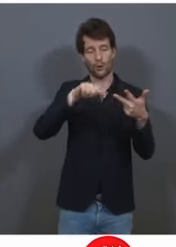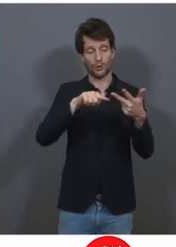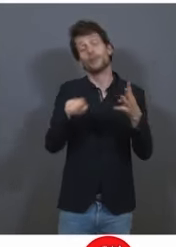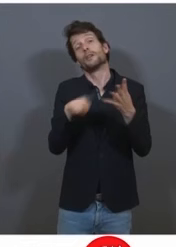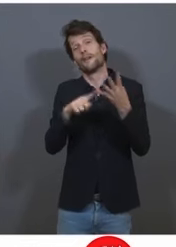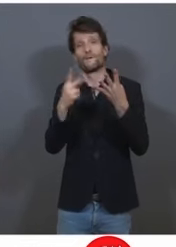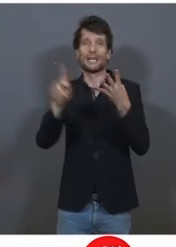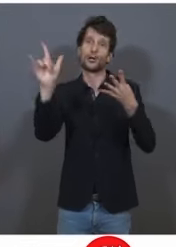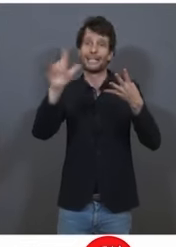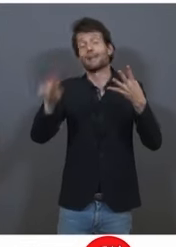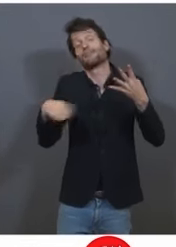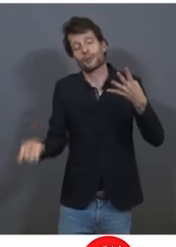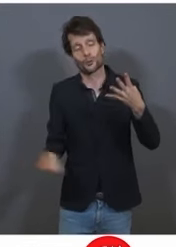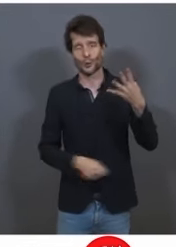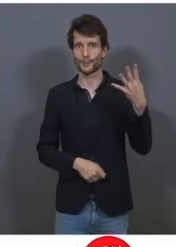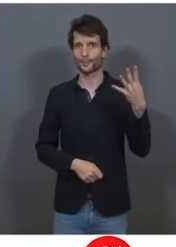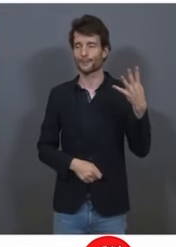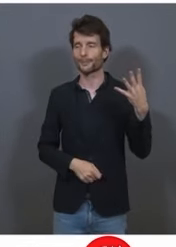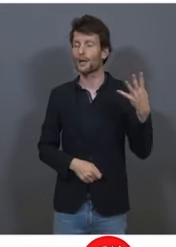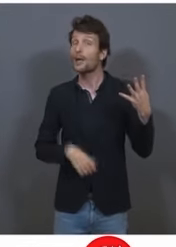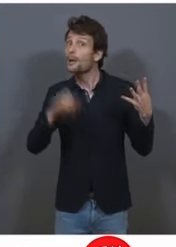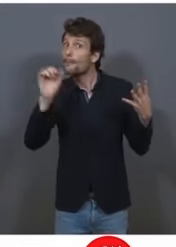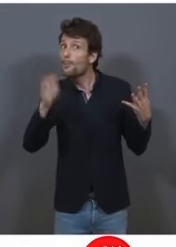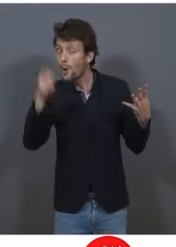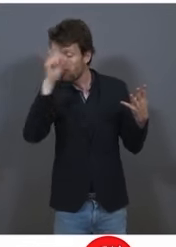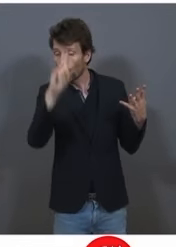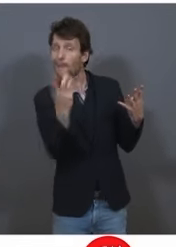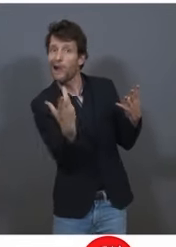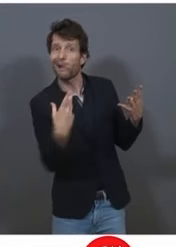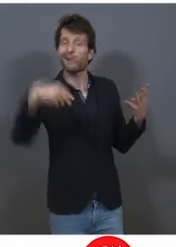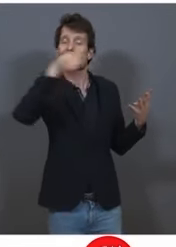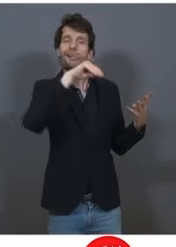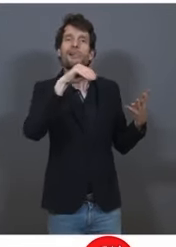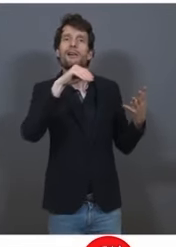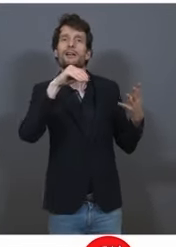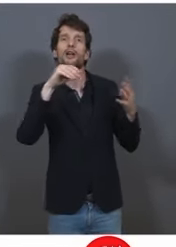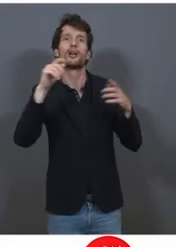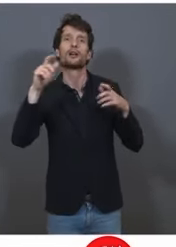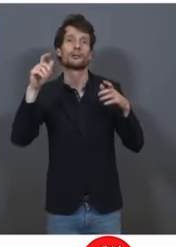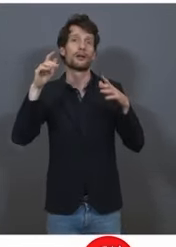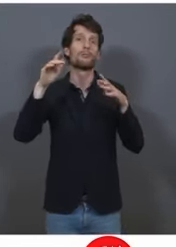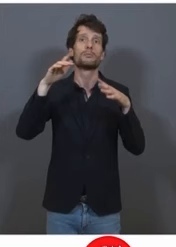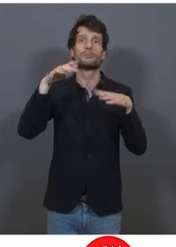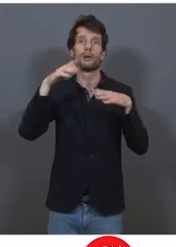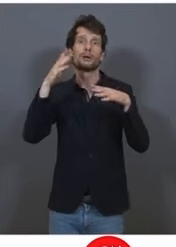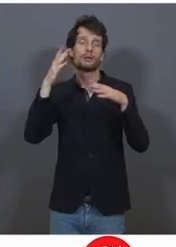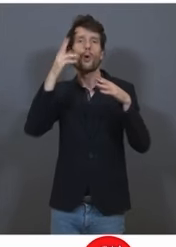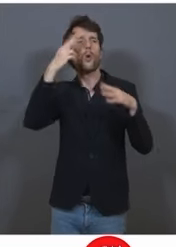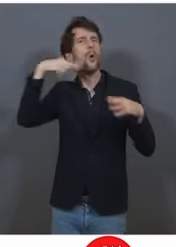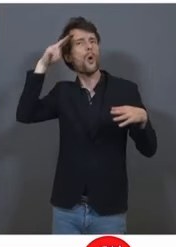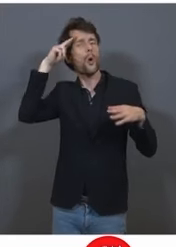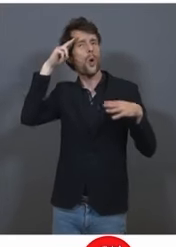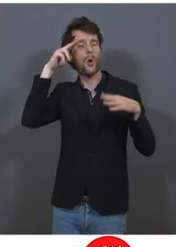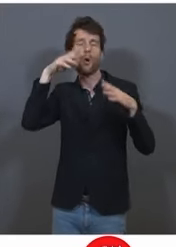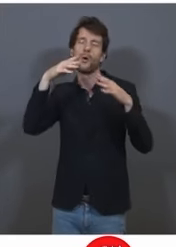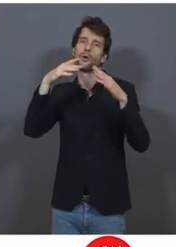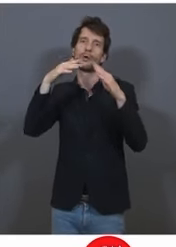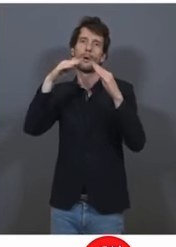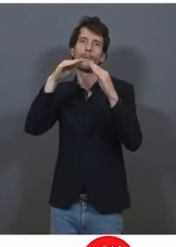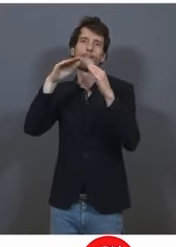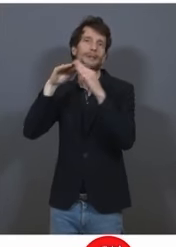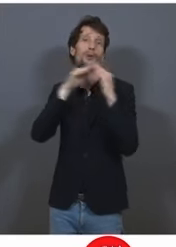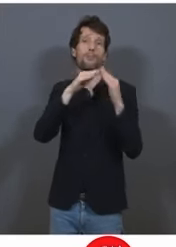entendu. Pourraient s'adjoindre, avec une dimension transfrontalière, les collectivités de l'Eurométropole de Lille, Courtrai,